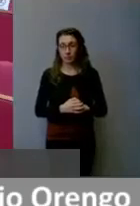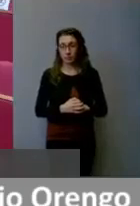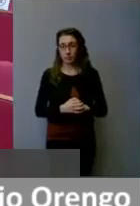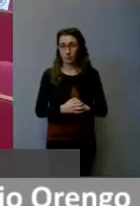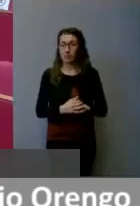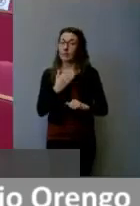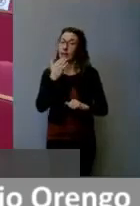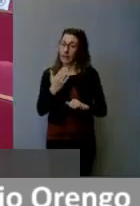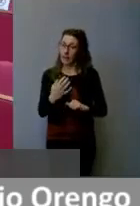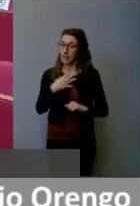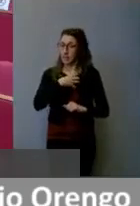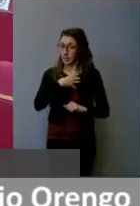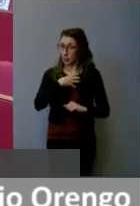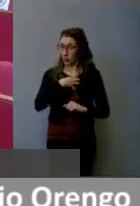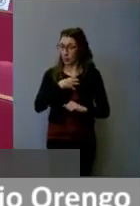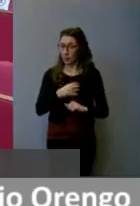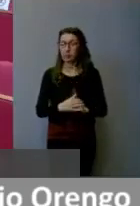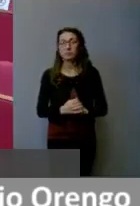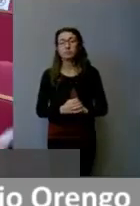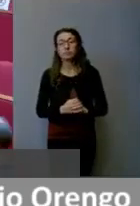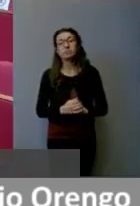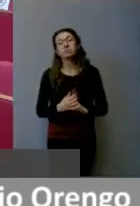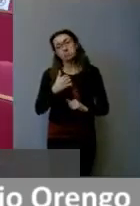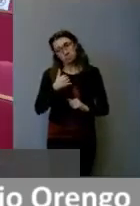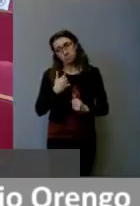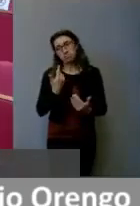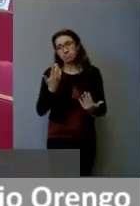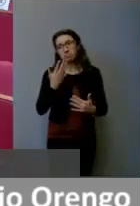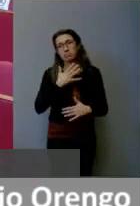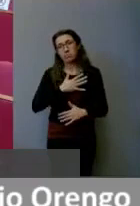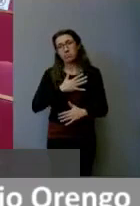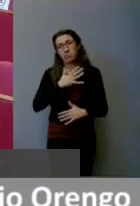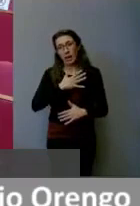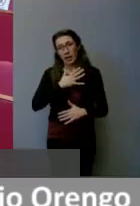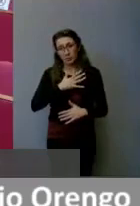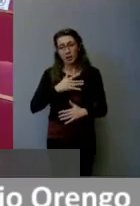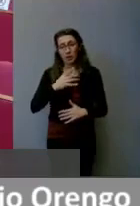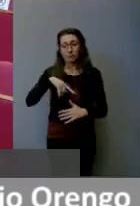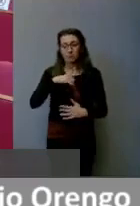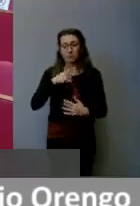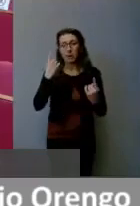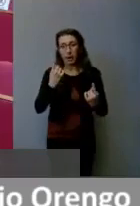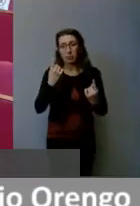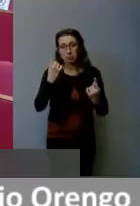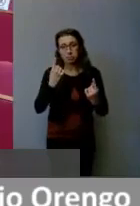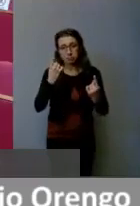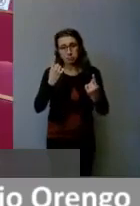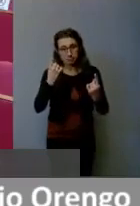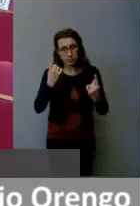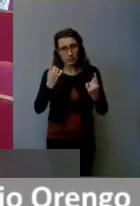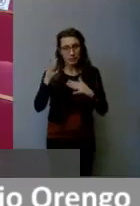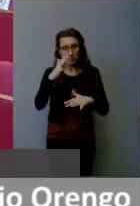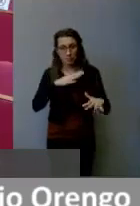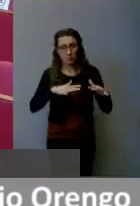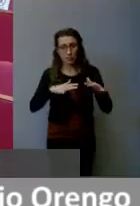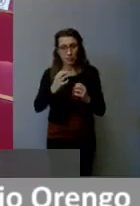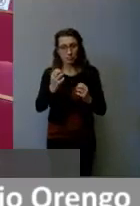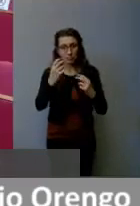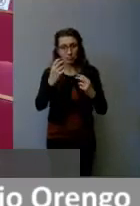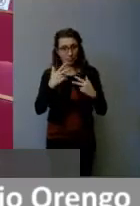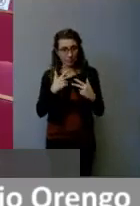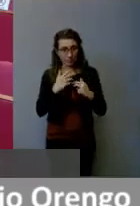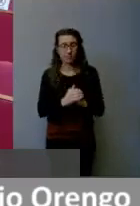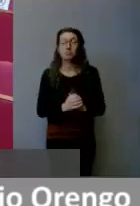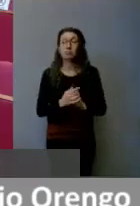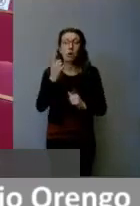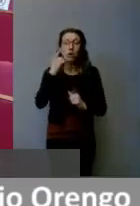Grazie assessore, mi fa molto piacere. Allora attendiamo a questo punto la condivisione, non so se sarà possibile